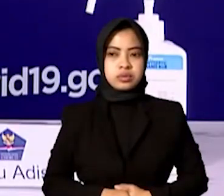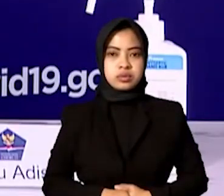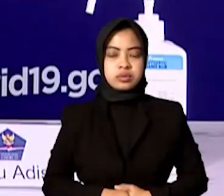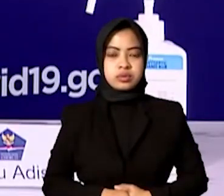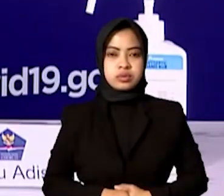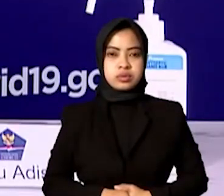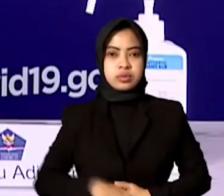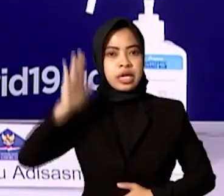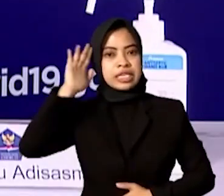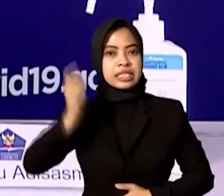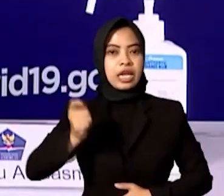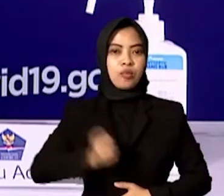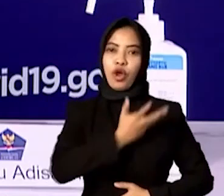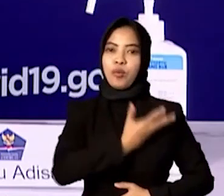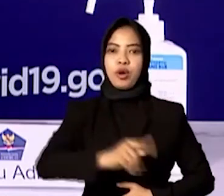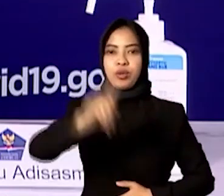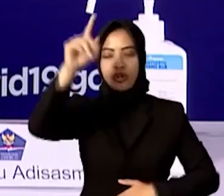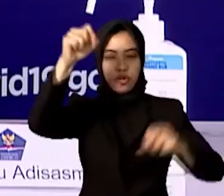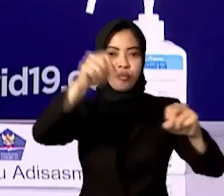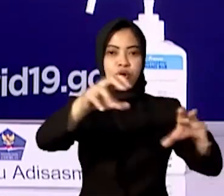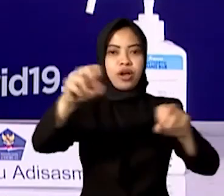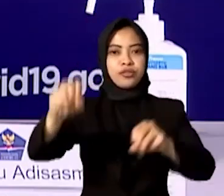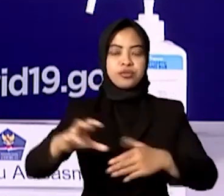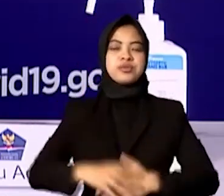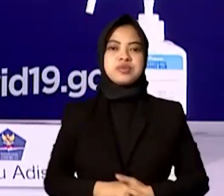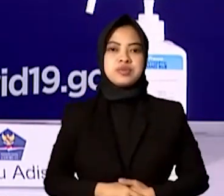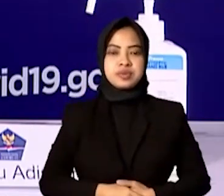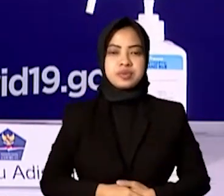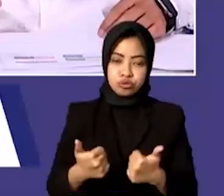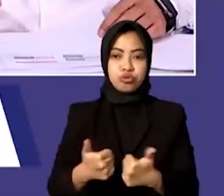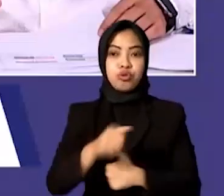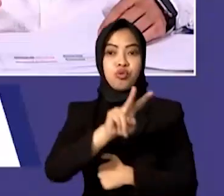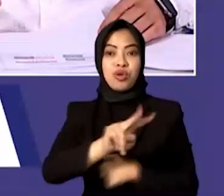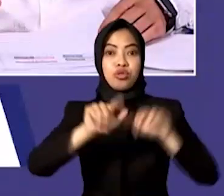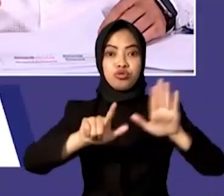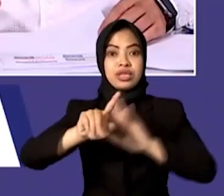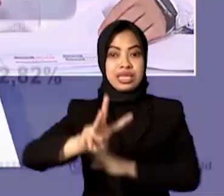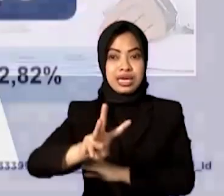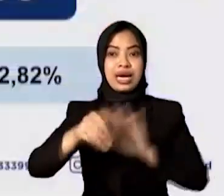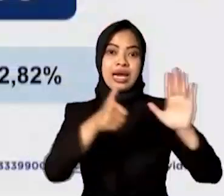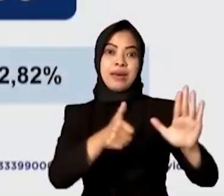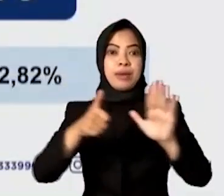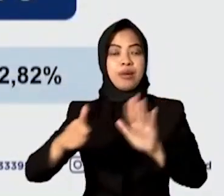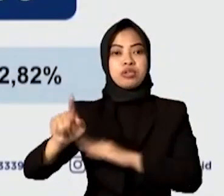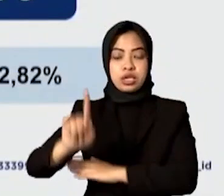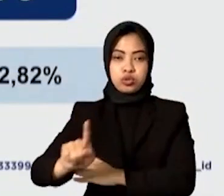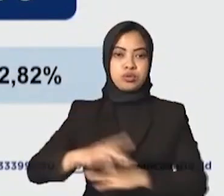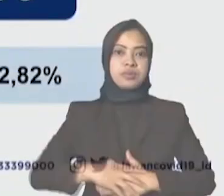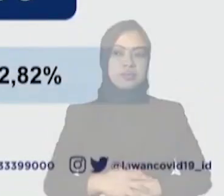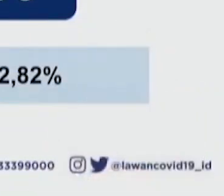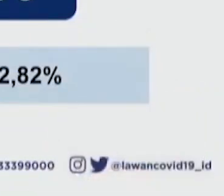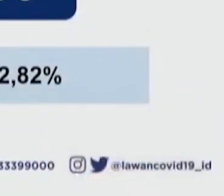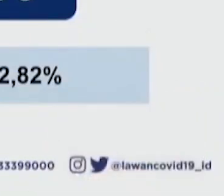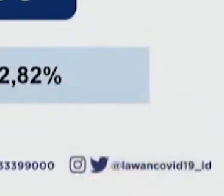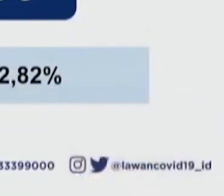Hai jurubicara Satgas penanganan covert nanti Profesor wiku adisasmito menyampaikan Satgas memberikan perhatian lebih pada tiga provinsi